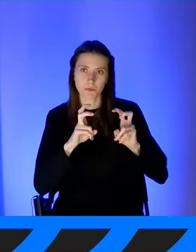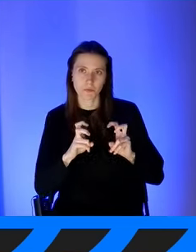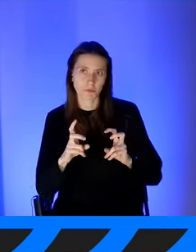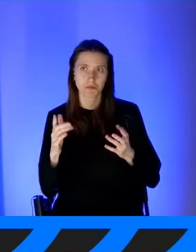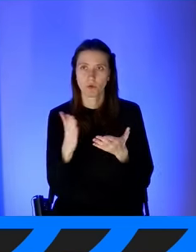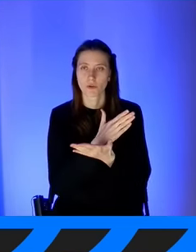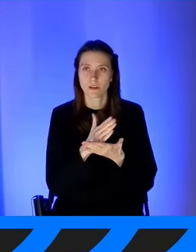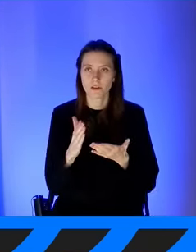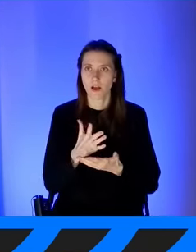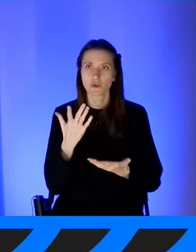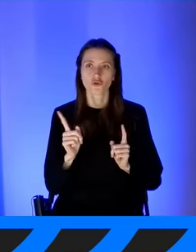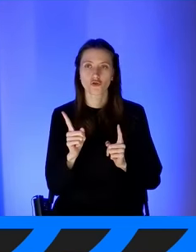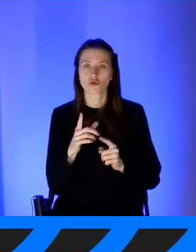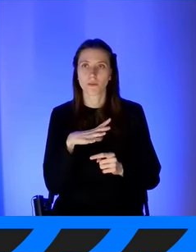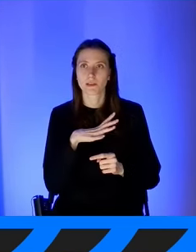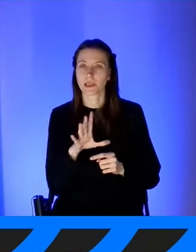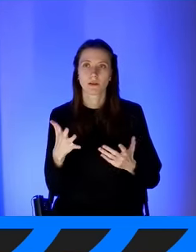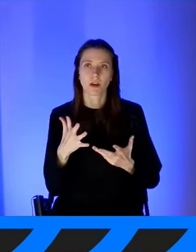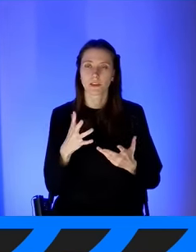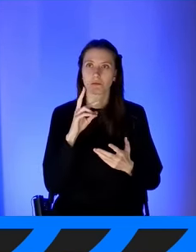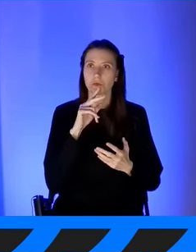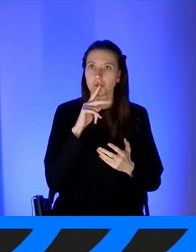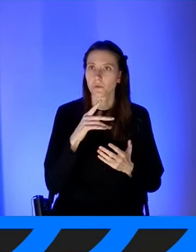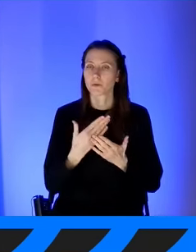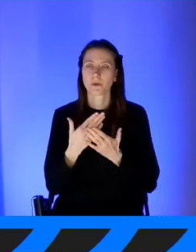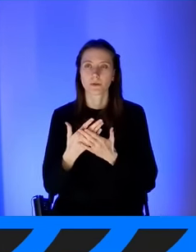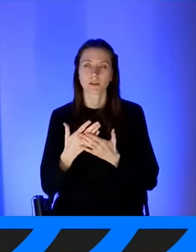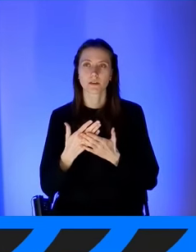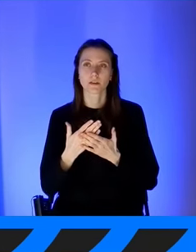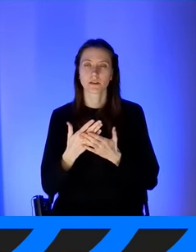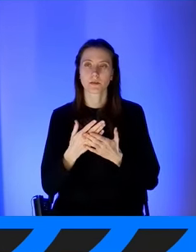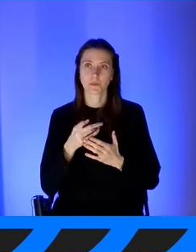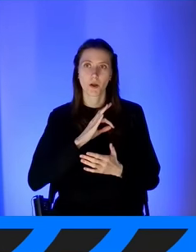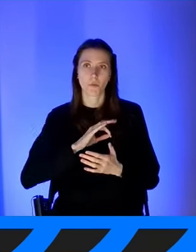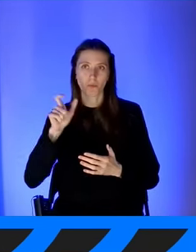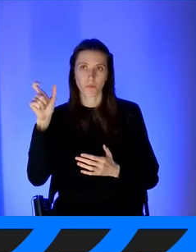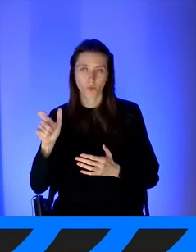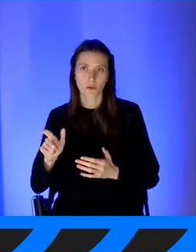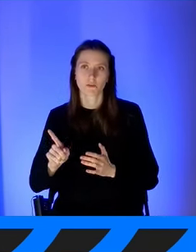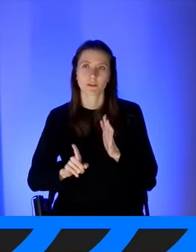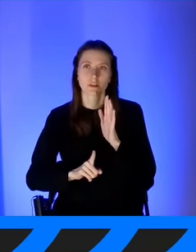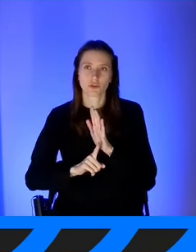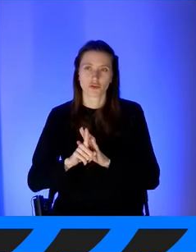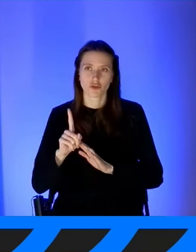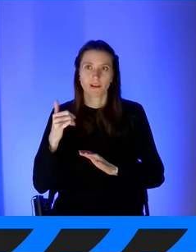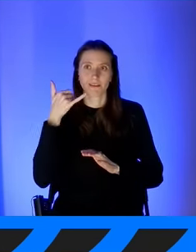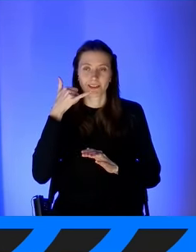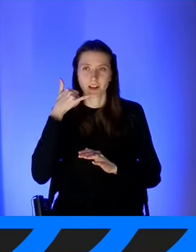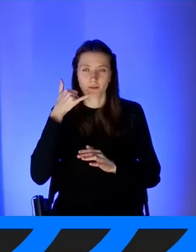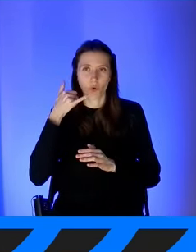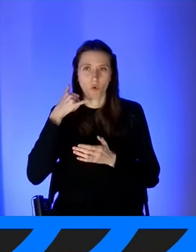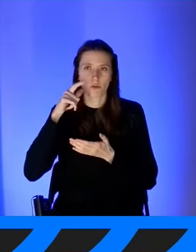чтобы не приводило к тем историям, когда, допустим, у пользователя начала сильнее разряжаться